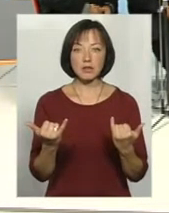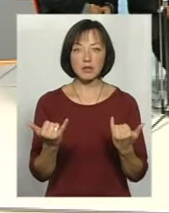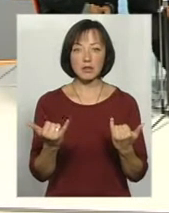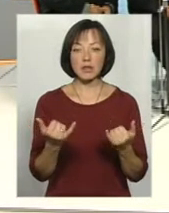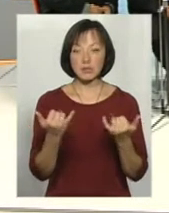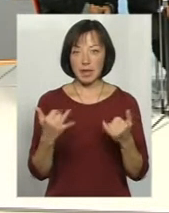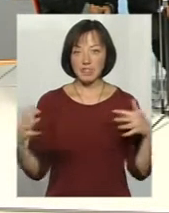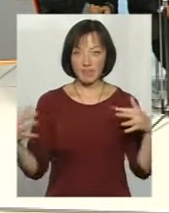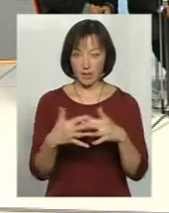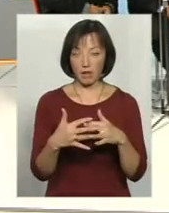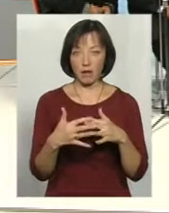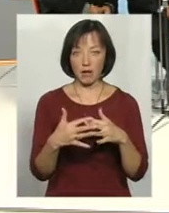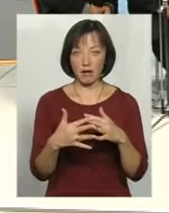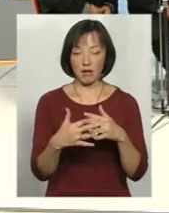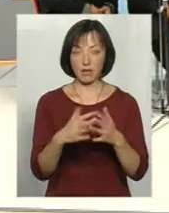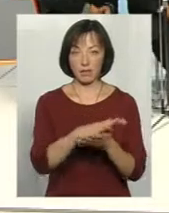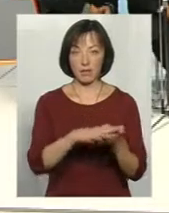гібридна війна,